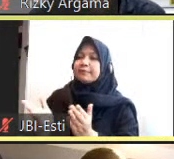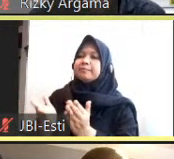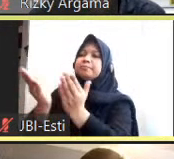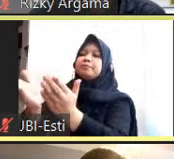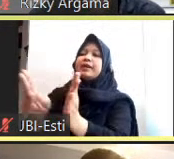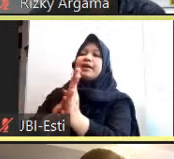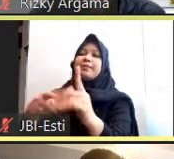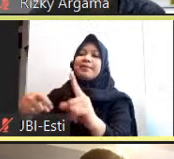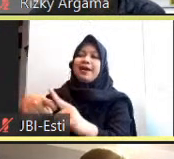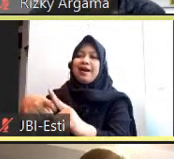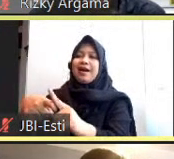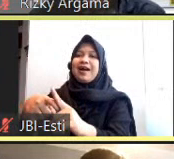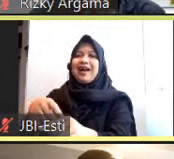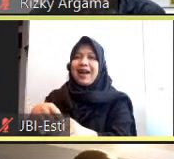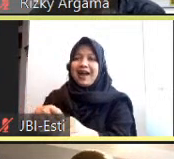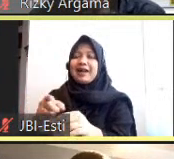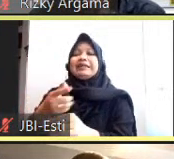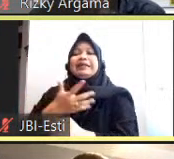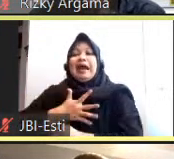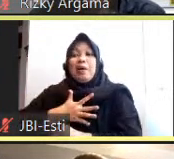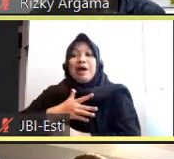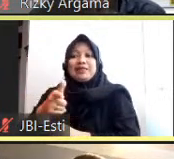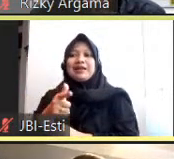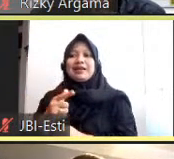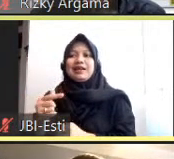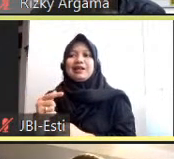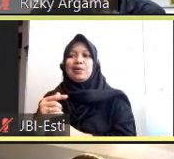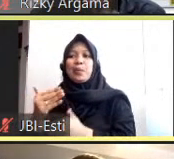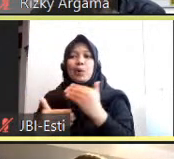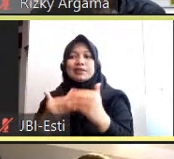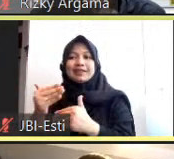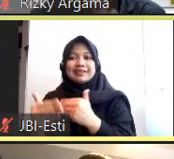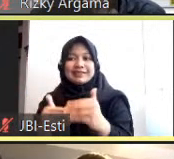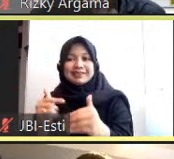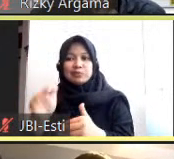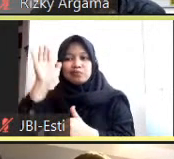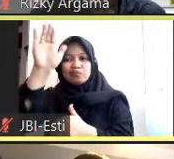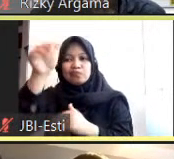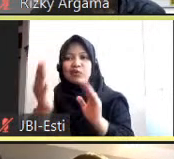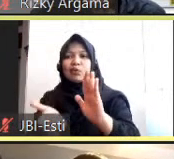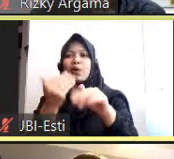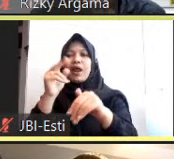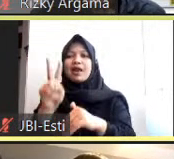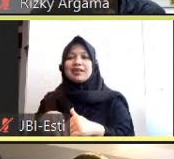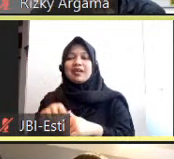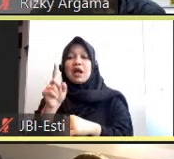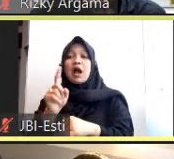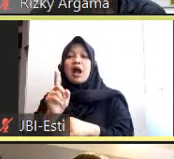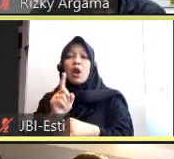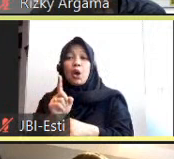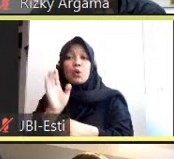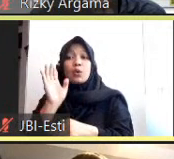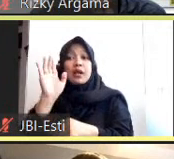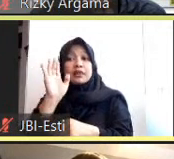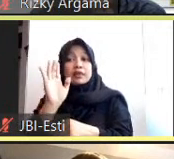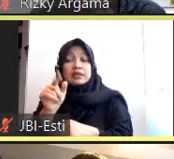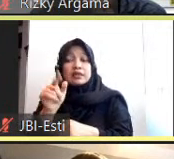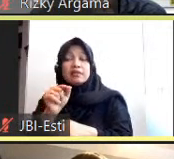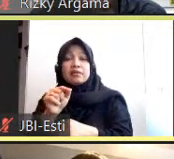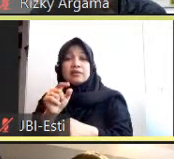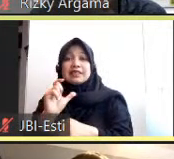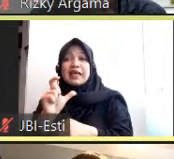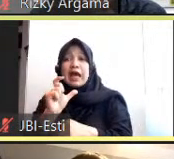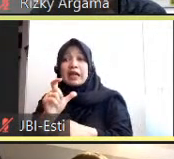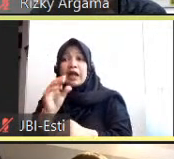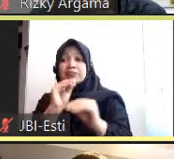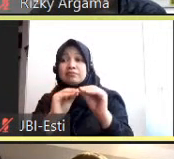proses seperti ini ya bisa berulang ke depan ketika ada, kalau dalam proses metodologi legislative drafting ini